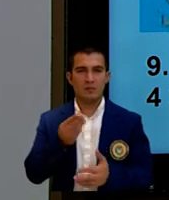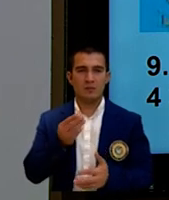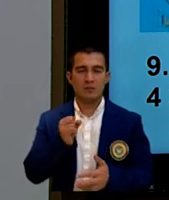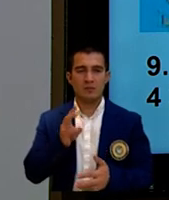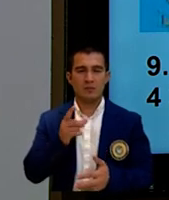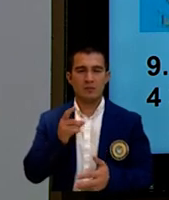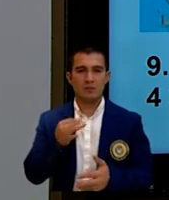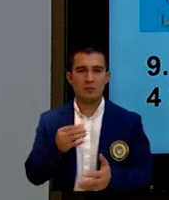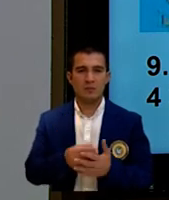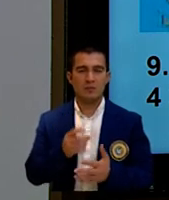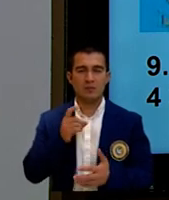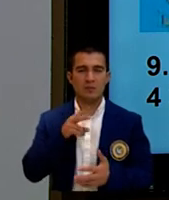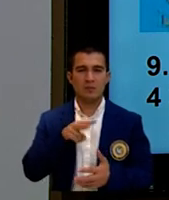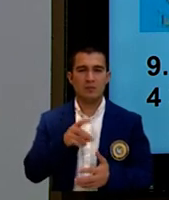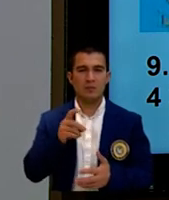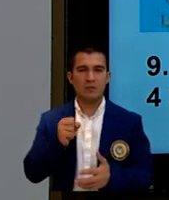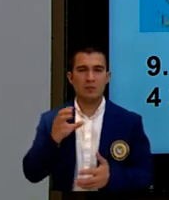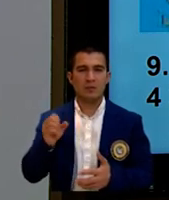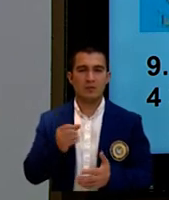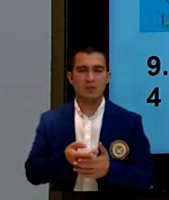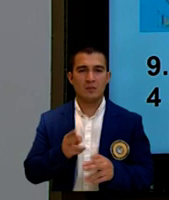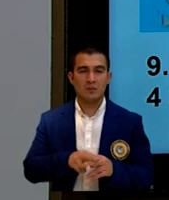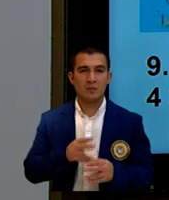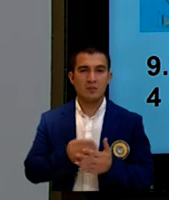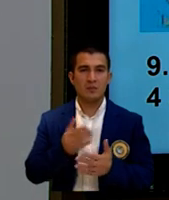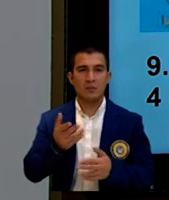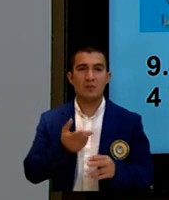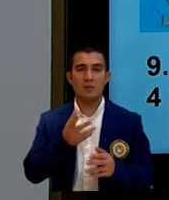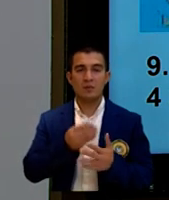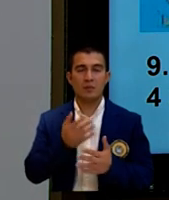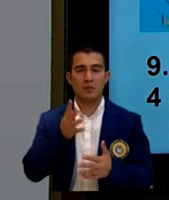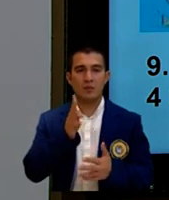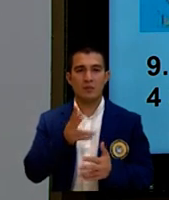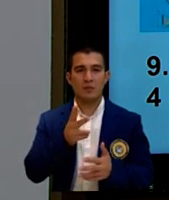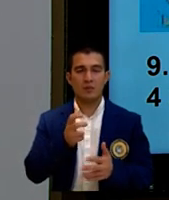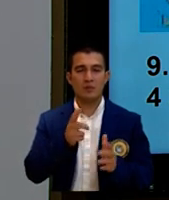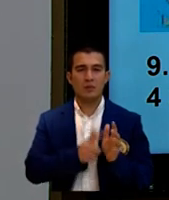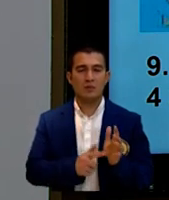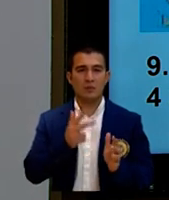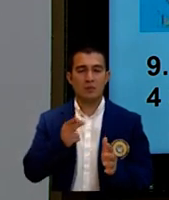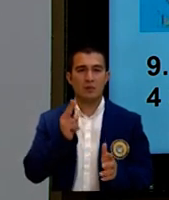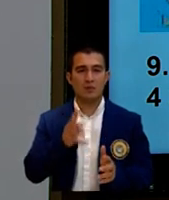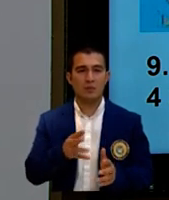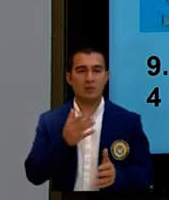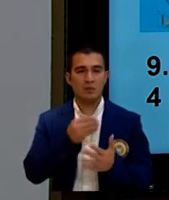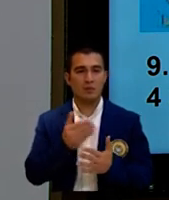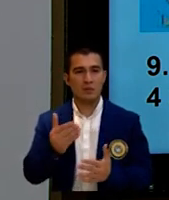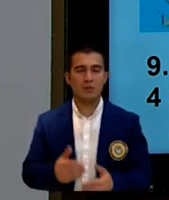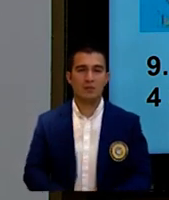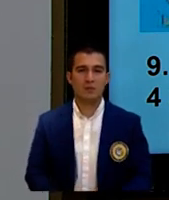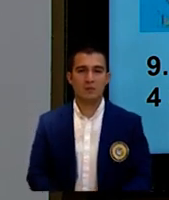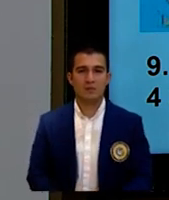Shanxay Lhasa oralig'ida ekan. Uning uzunligi 4373 kilometrni tashkil